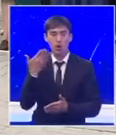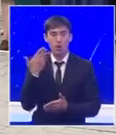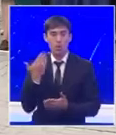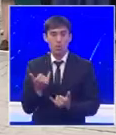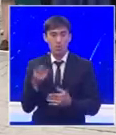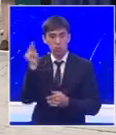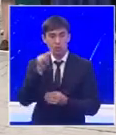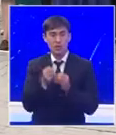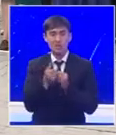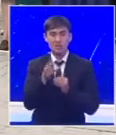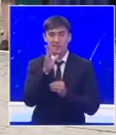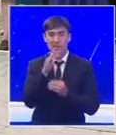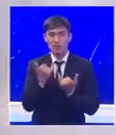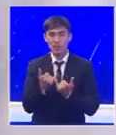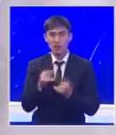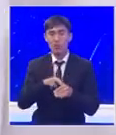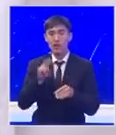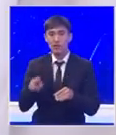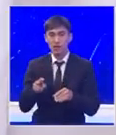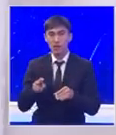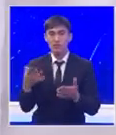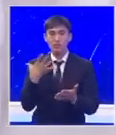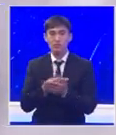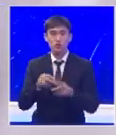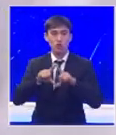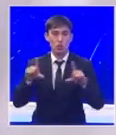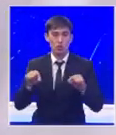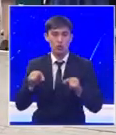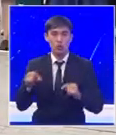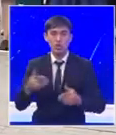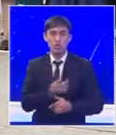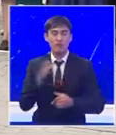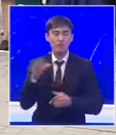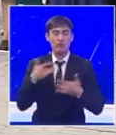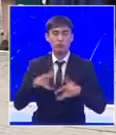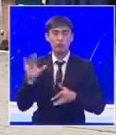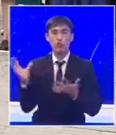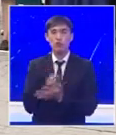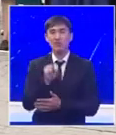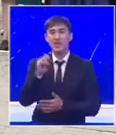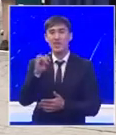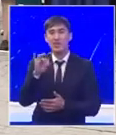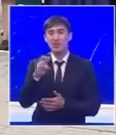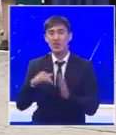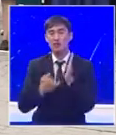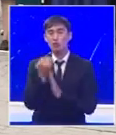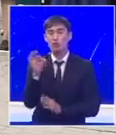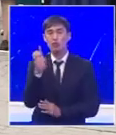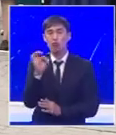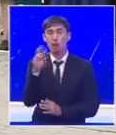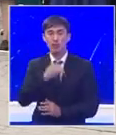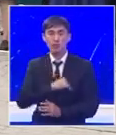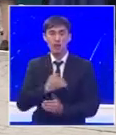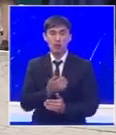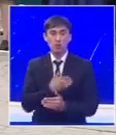Мы проучились 11 лет и сегодня покидаем родные школьные стены. Желаю всем выпускникам удачи на ЕНТ и высоких баллов. Хочу поблагодарить